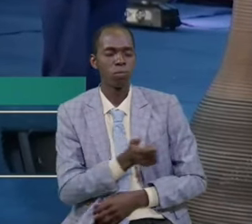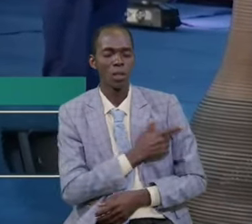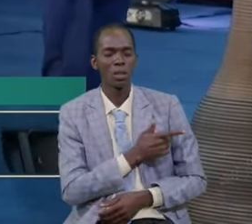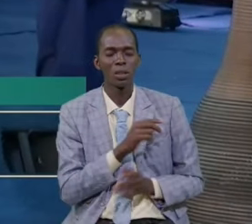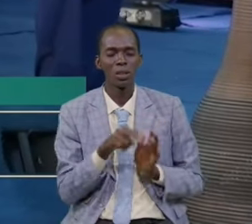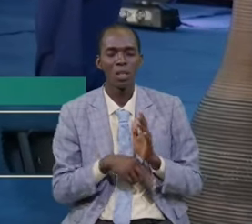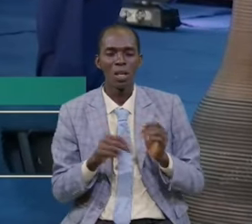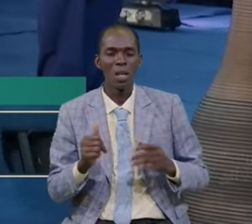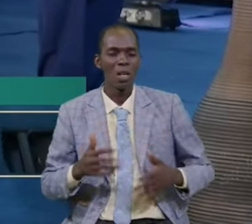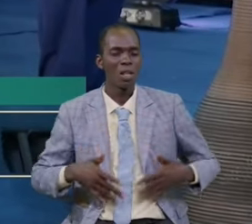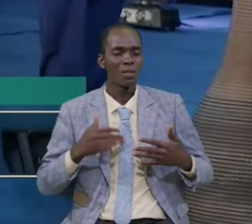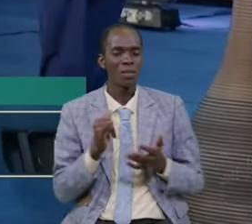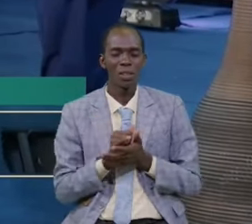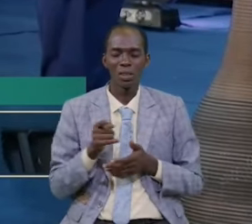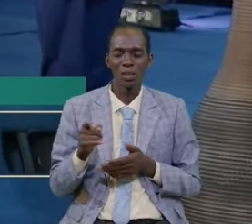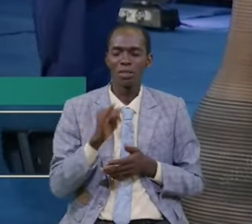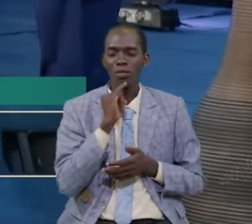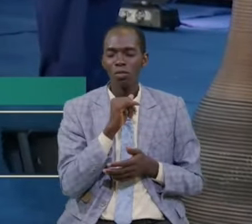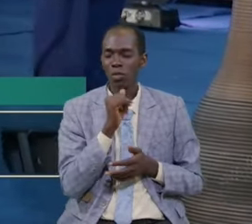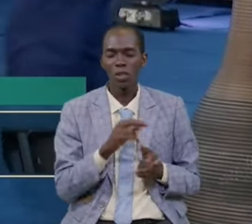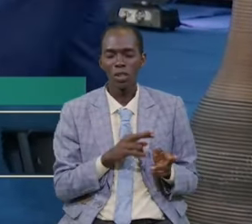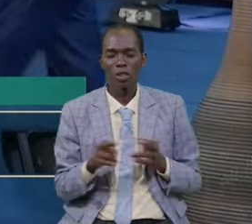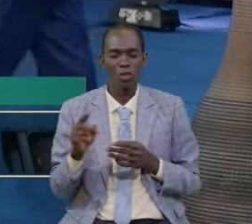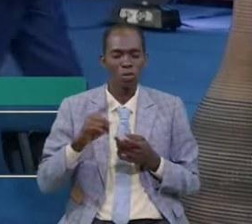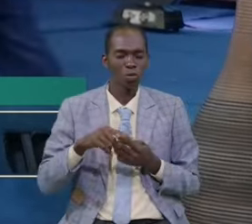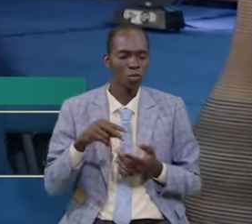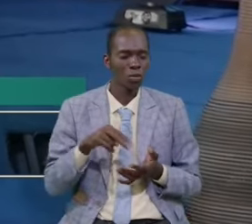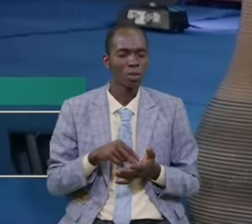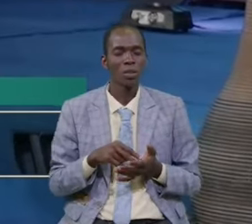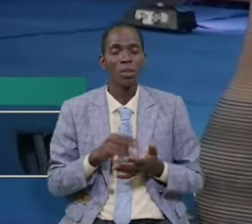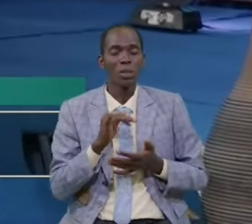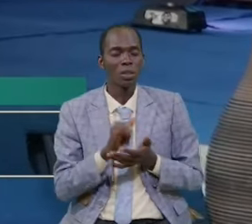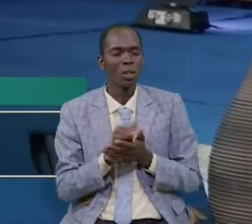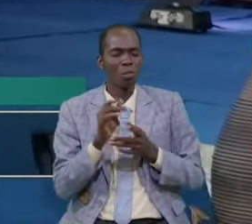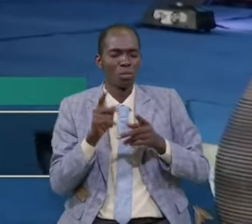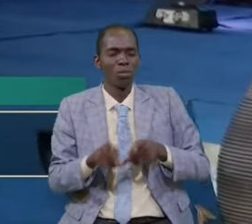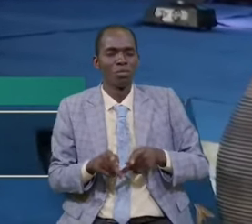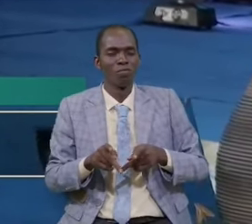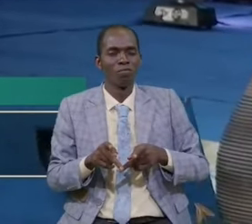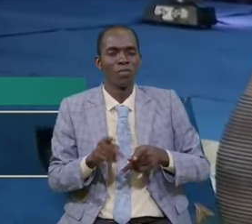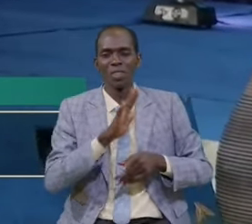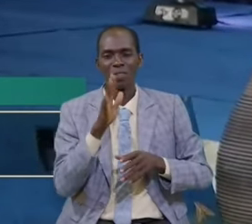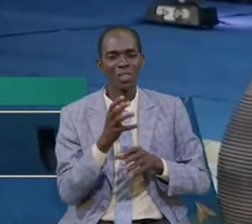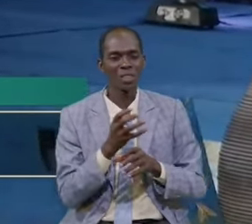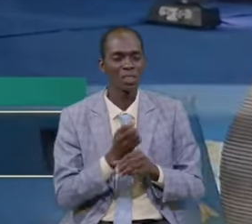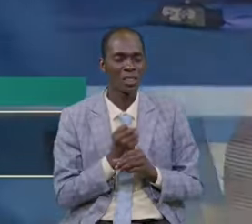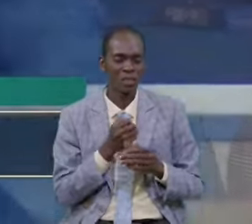pas prête à se lever et avancer, ce monsieur, celui-là n'atteint jamais cette gloire. Mais la personne qui est